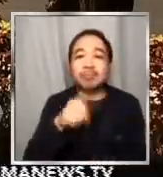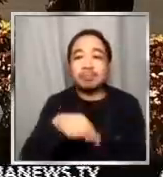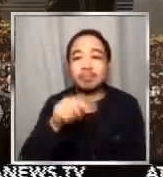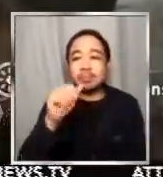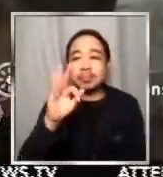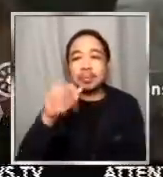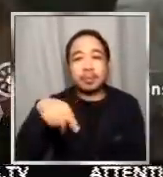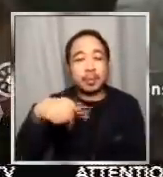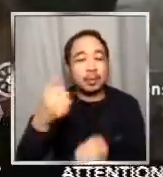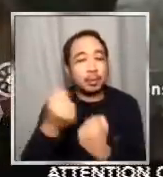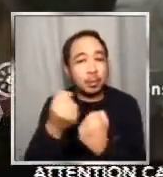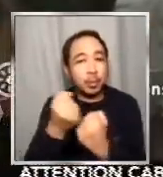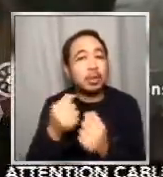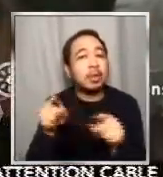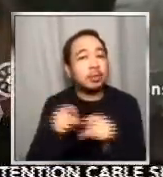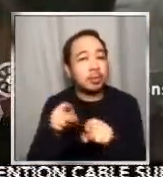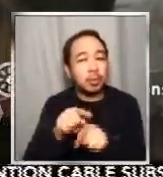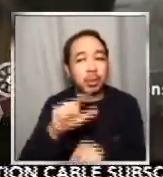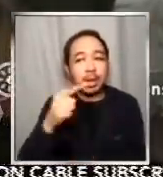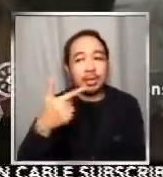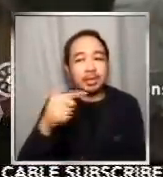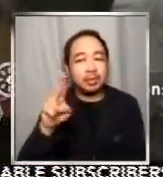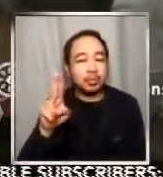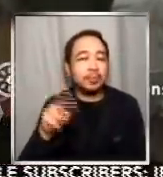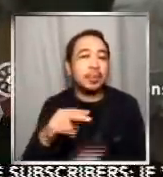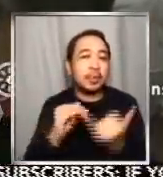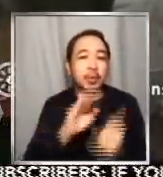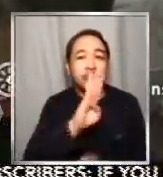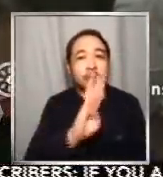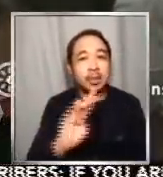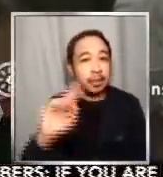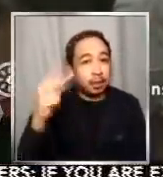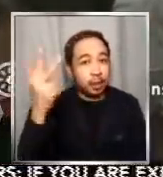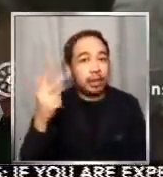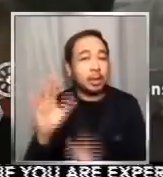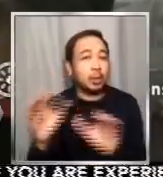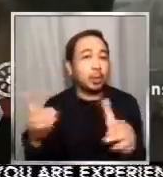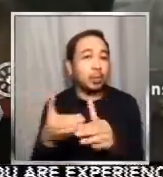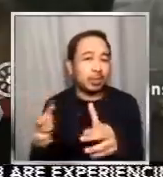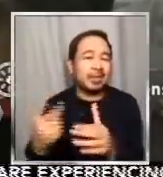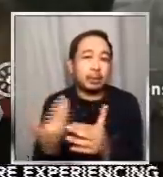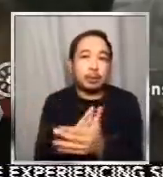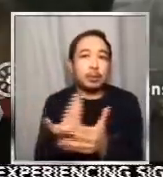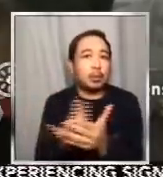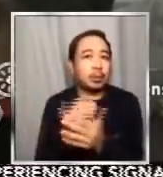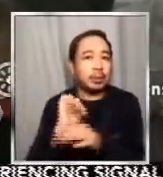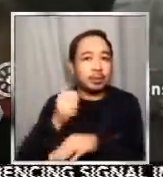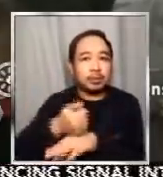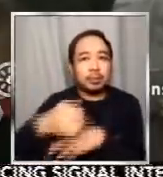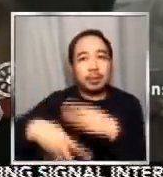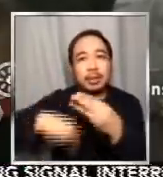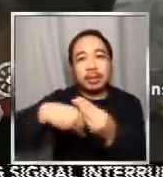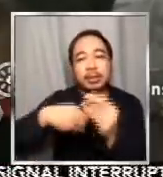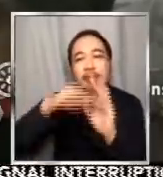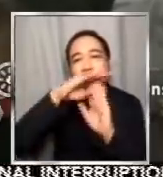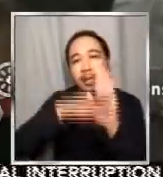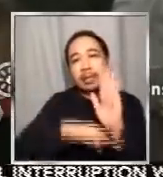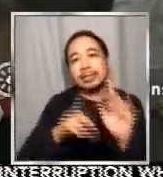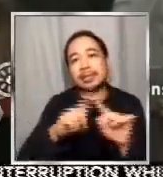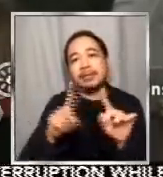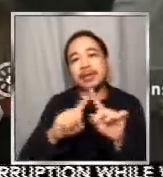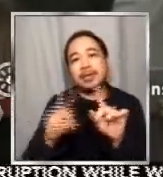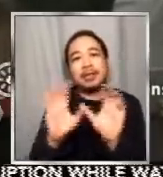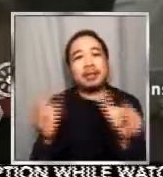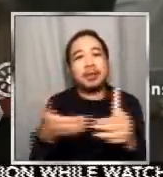task force. Ang Build Back Better Task Force ay ang pinakahuling task force na nadagdag sa mga listahan ng mga task force na binuo